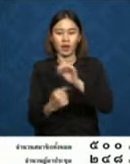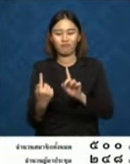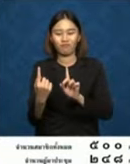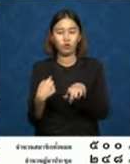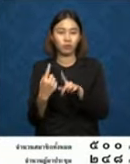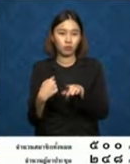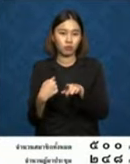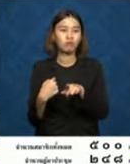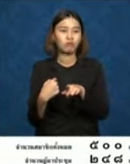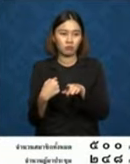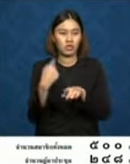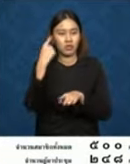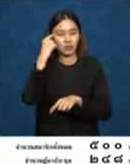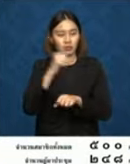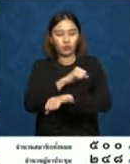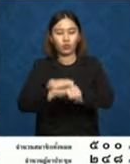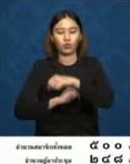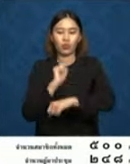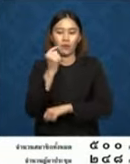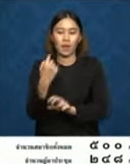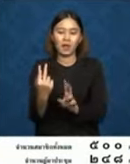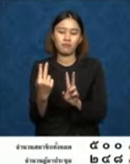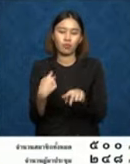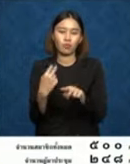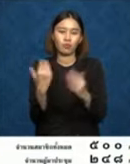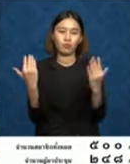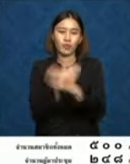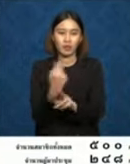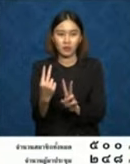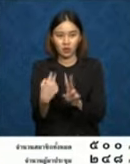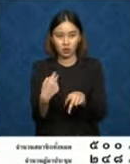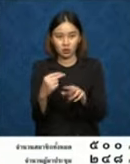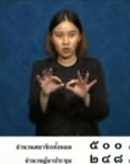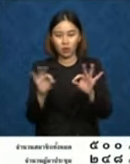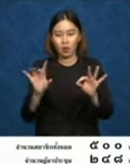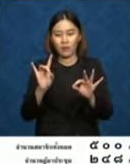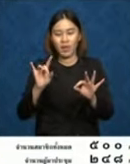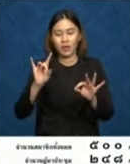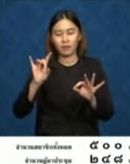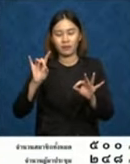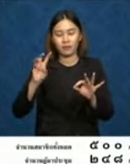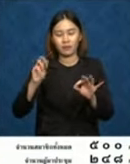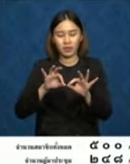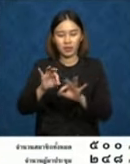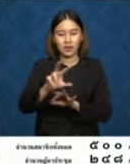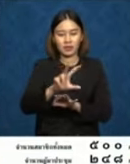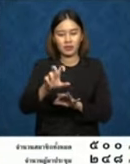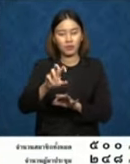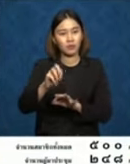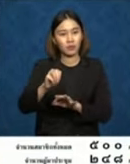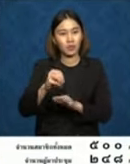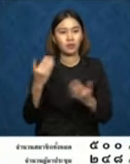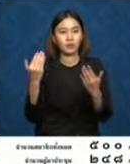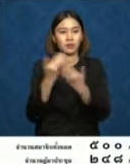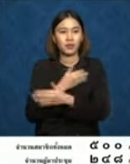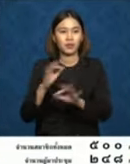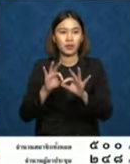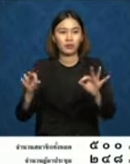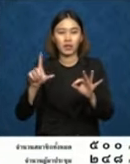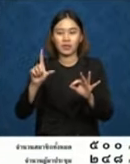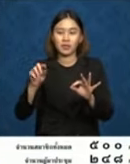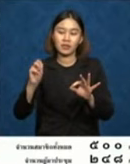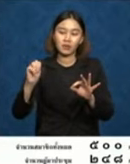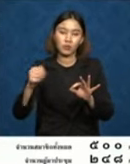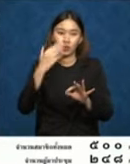นะครับเห็นควรสร้างใหม่เป็น4เลนนะครับกว้าง8เมตรยาว300เมตรให้เป็นกว้าง20เมตรครับท่านประธานครับเพื่อจะได้รอง